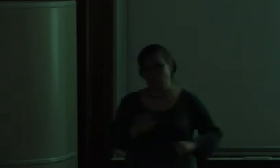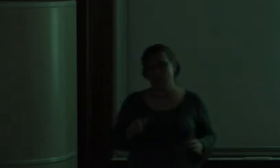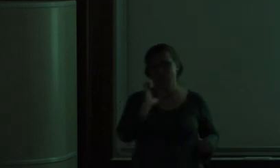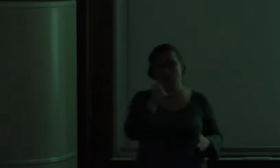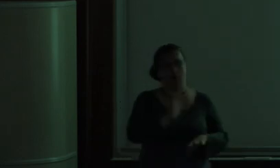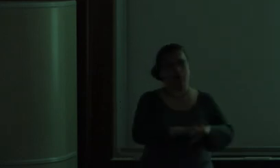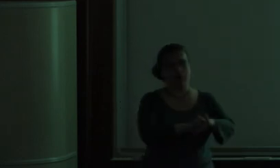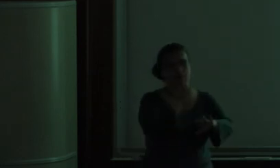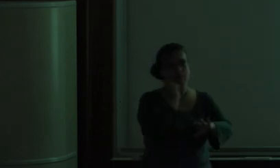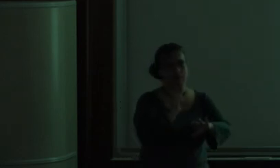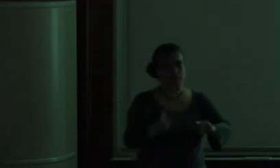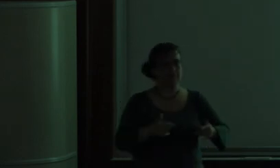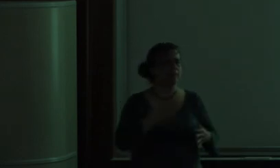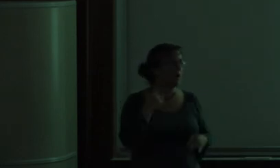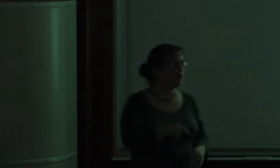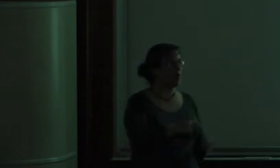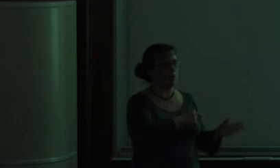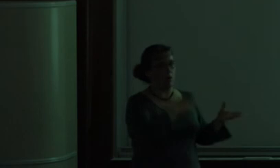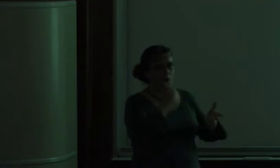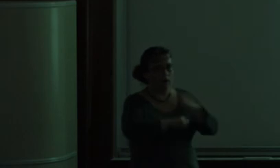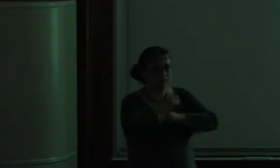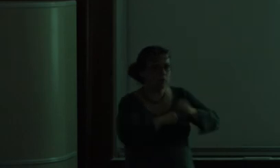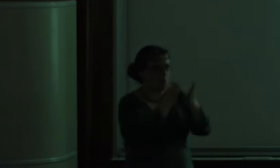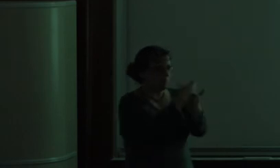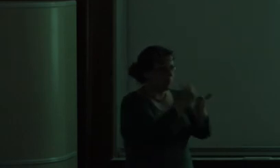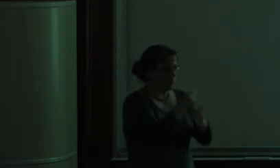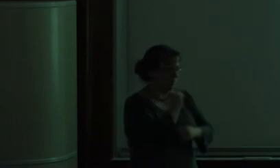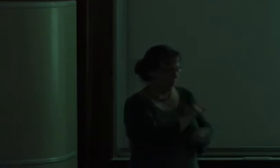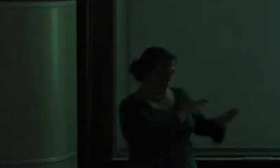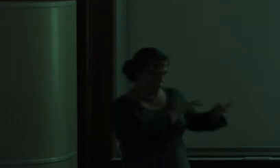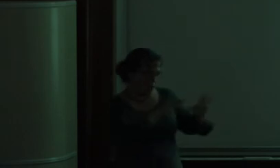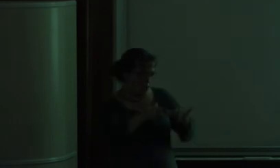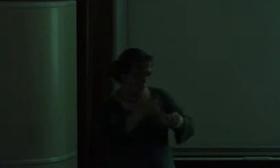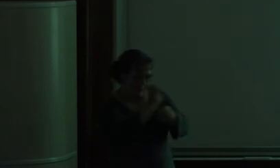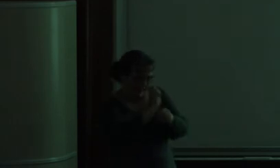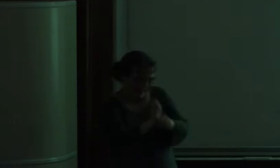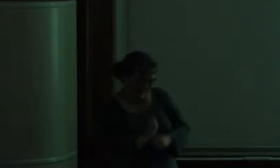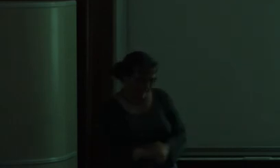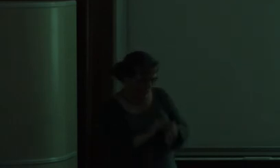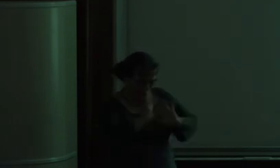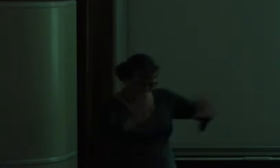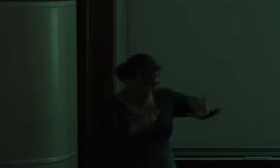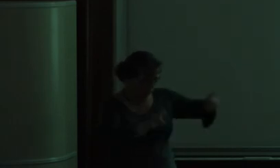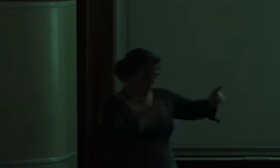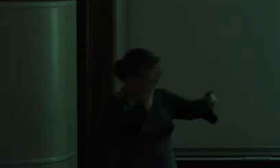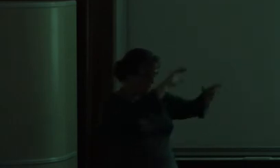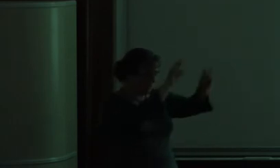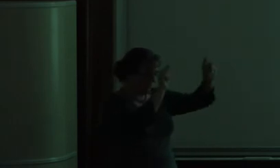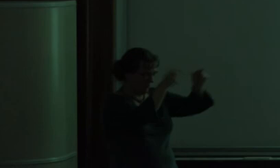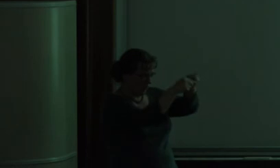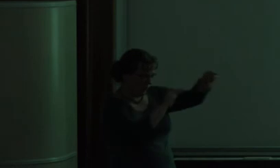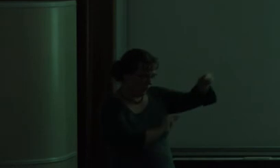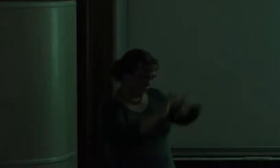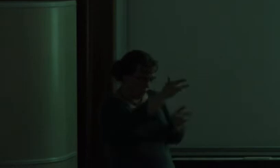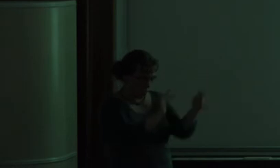parvenir là-dedans. Utilisez un flux de données, voyez vos données comme quelque chose sur lequel on peut itérer, connecter avec les morceaux les uns avec